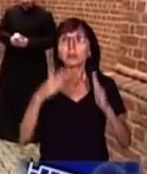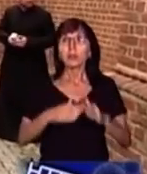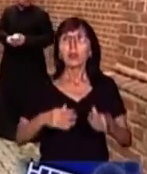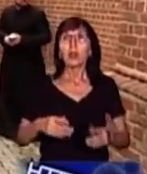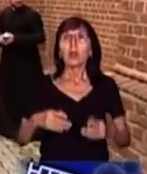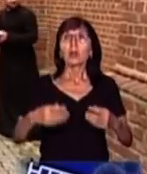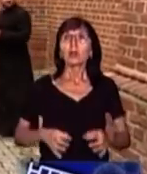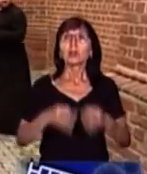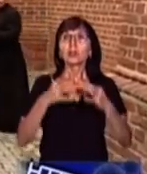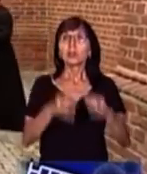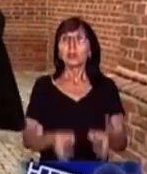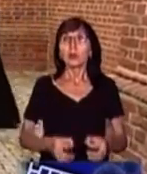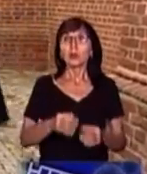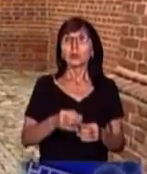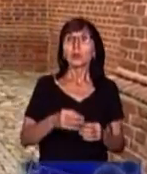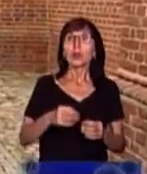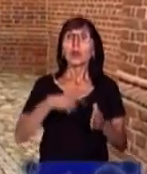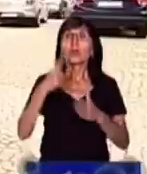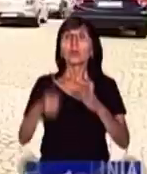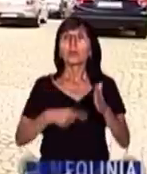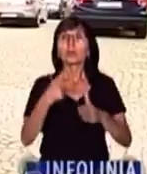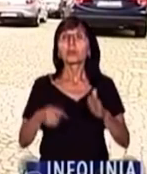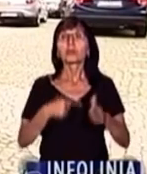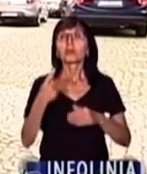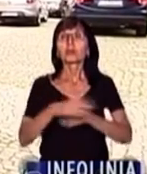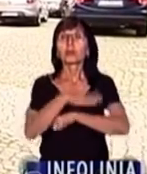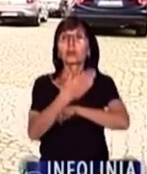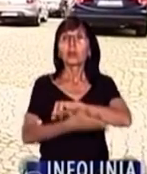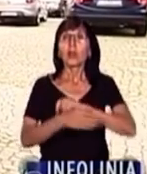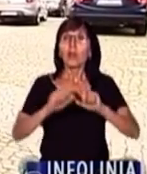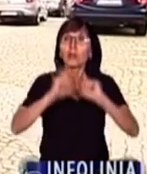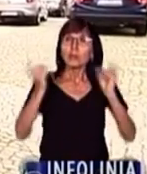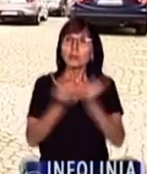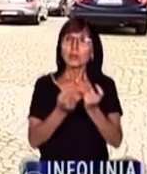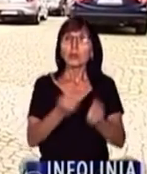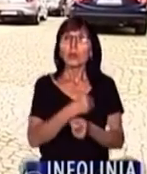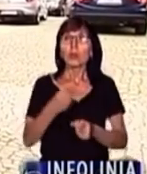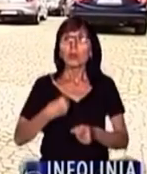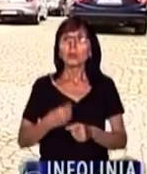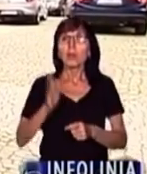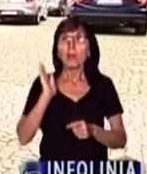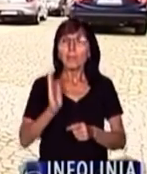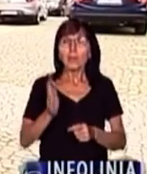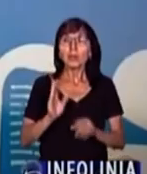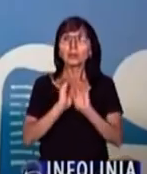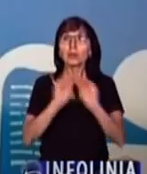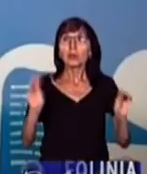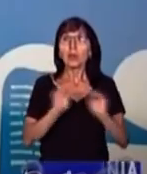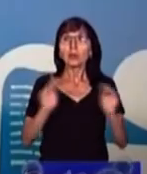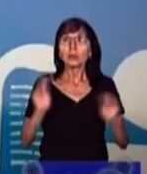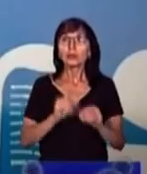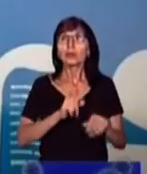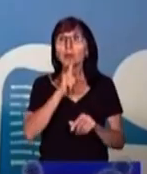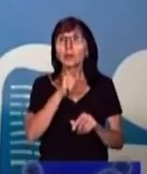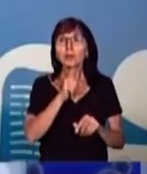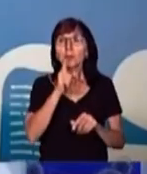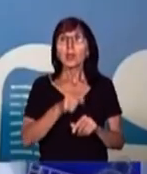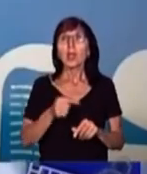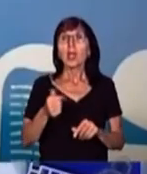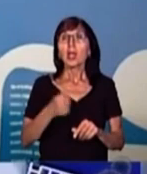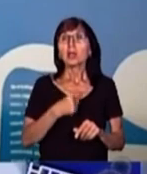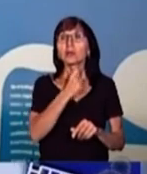przemierzając drogi diecezji koszalińsko-kołobrzeskiej, a w przyszłości także całego kraju, ma misję ewangelizacyjną. Ja jako proboszcz powiem